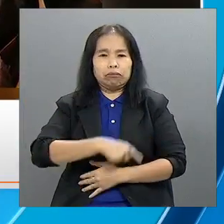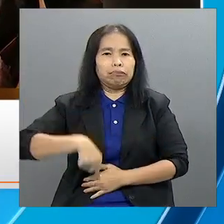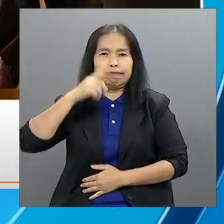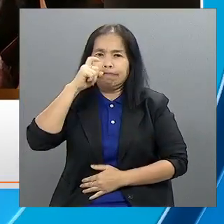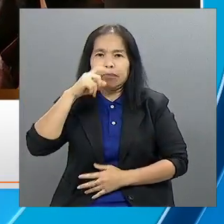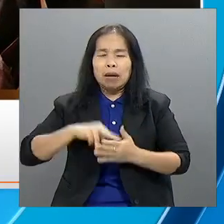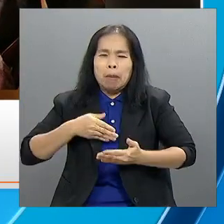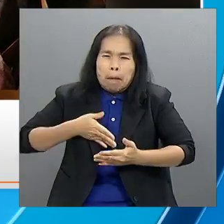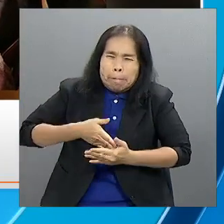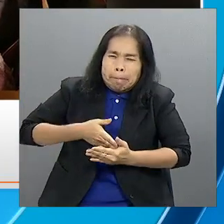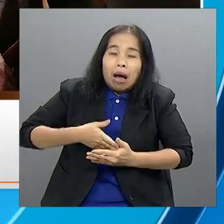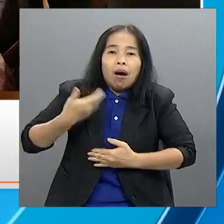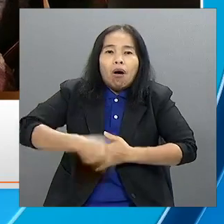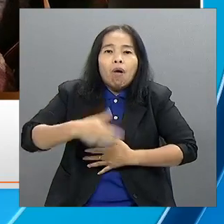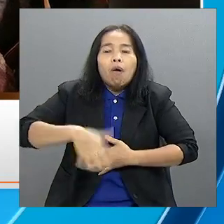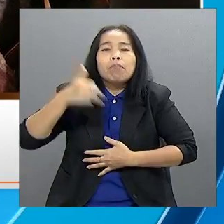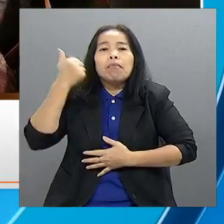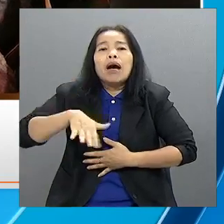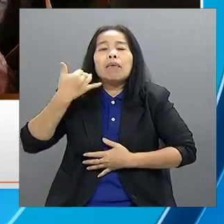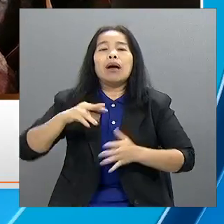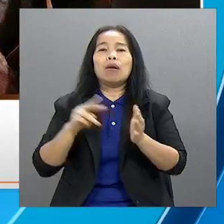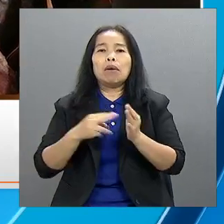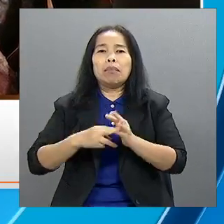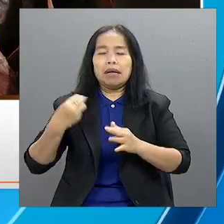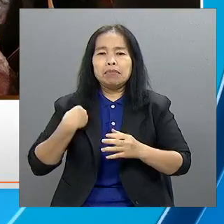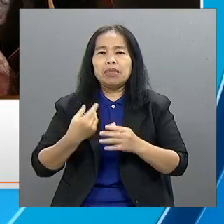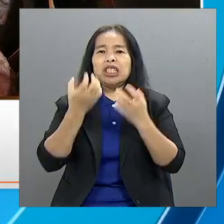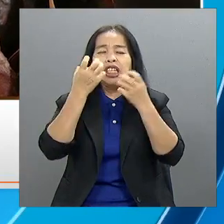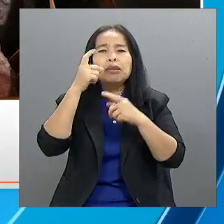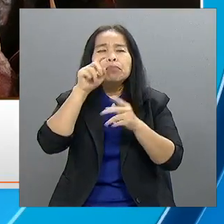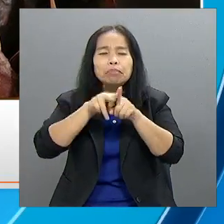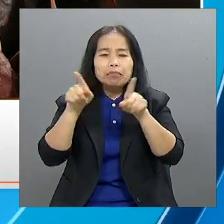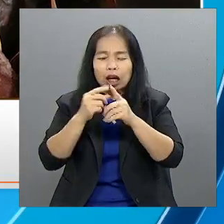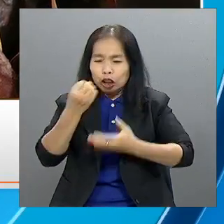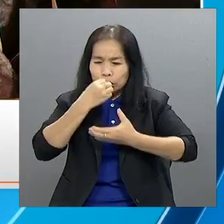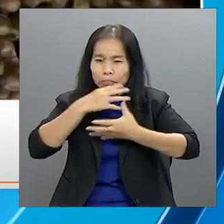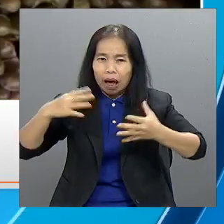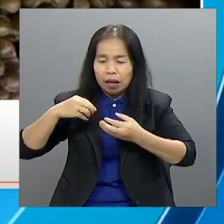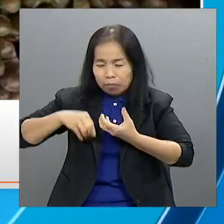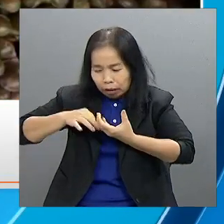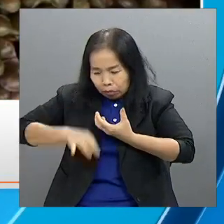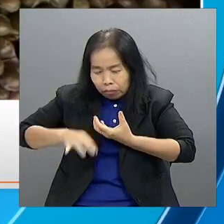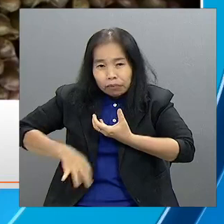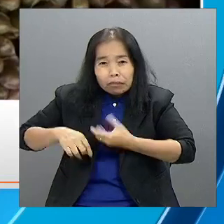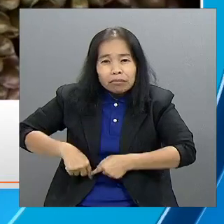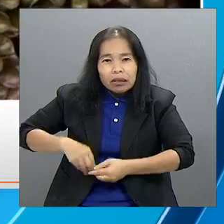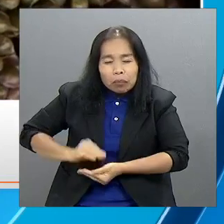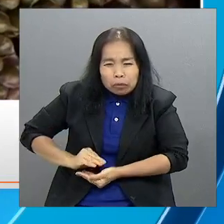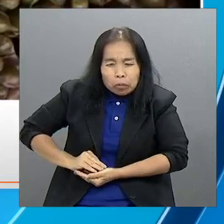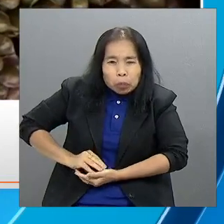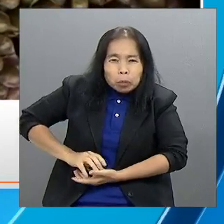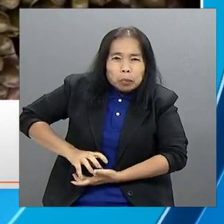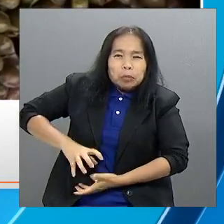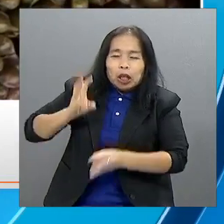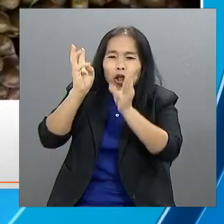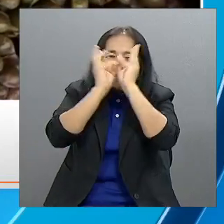นแล้วก็ทำให้เป็นพิษนะฮะแล้วก็มีตะกอนเนี่ยก็ทำให้เกิดปัญหาของระบบของการเดินปัสสาวะก็เป็นปัญหาที่มาเนี่ย